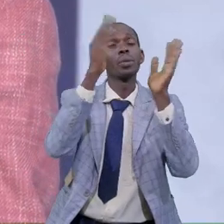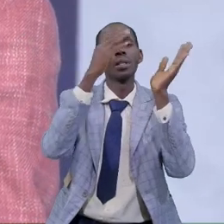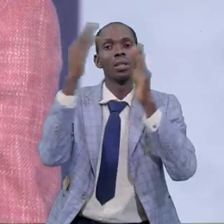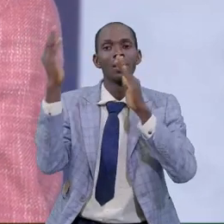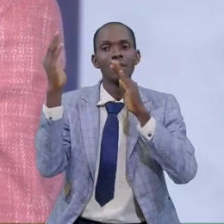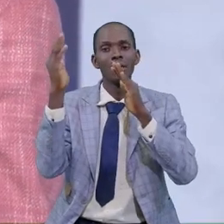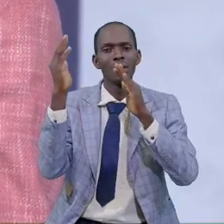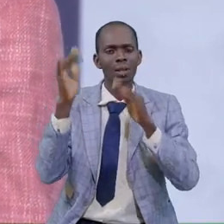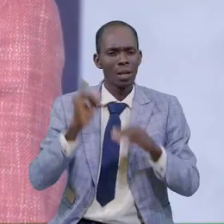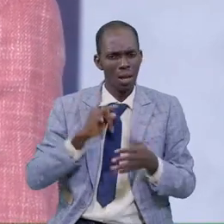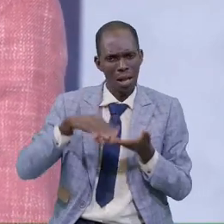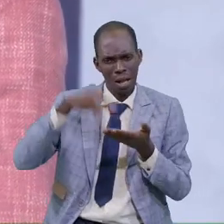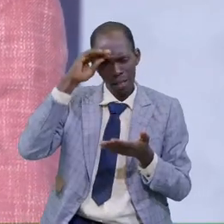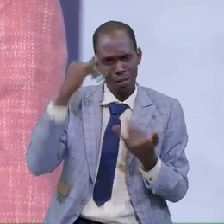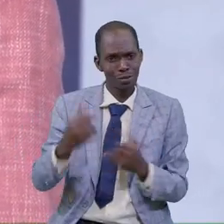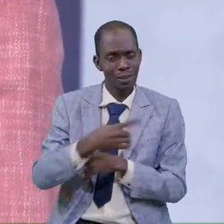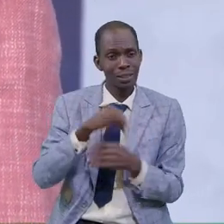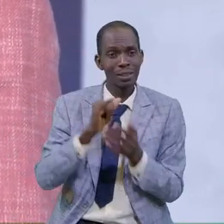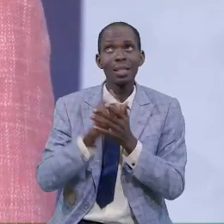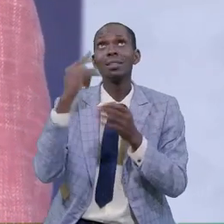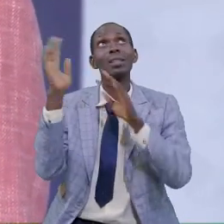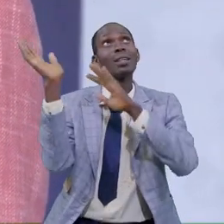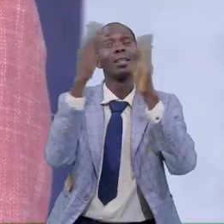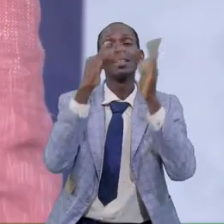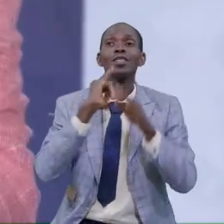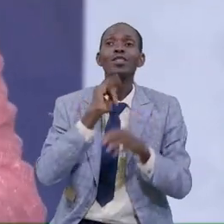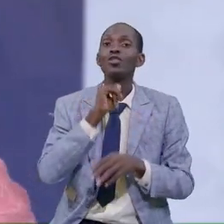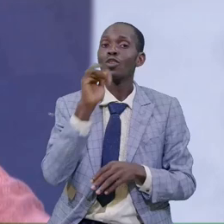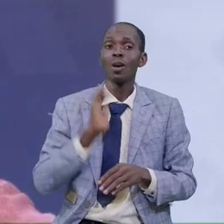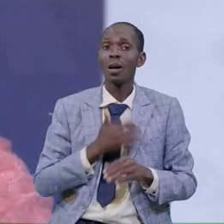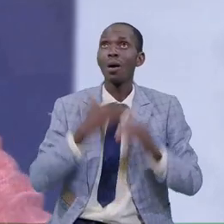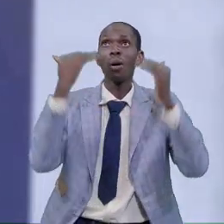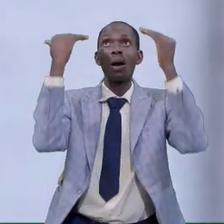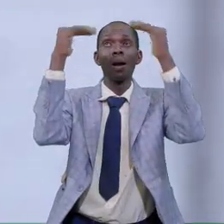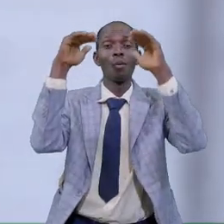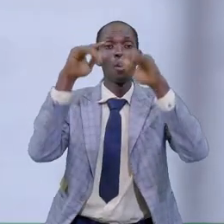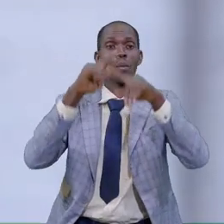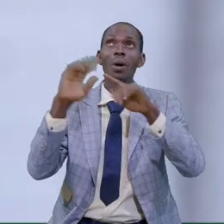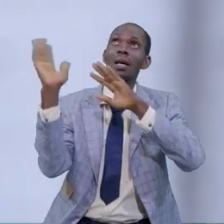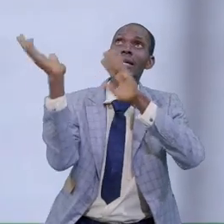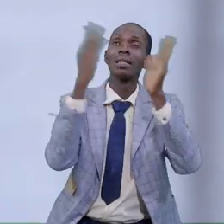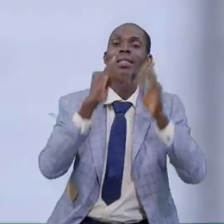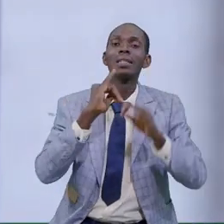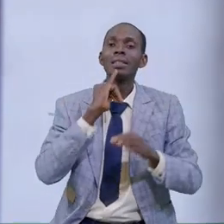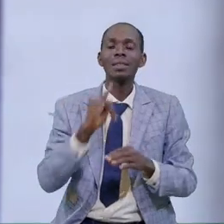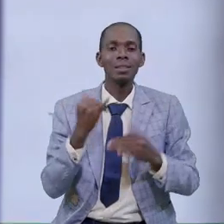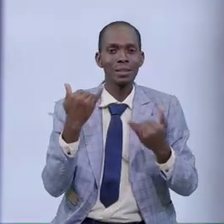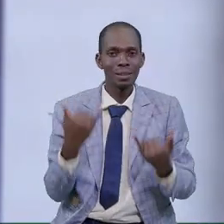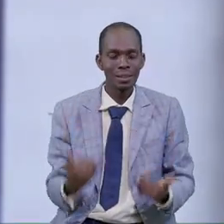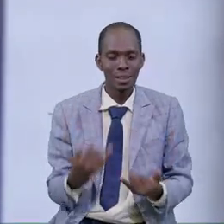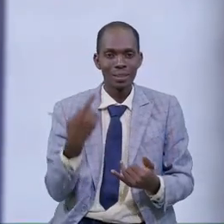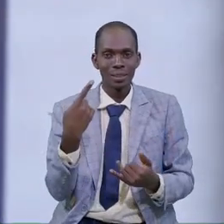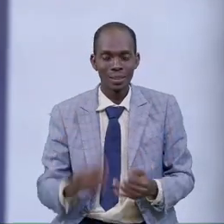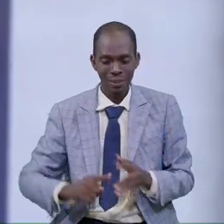on m'a dit aujourd'hui que ce n'est même pas notre limite, que le ciel est maintenant notre